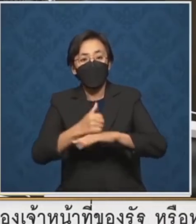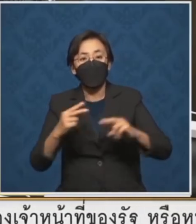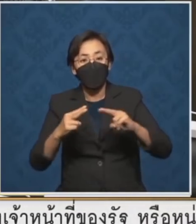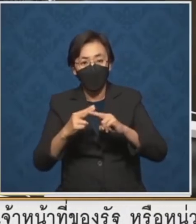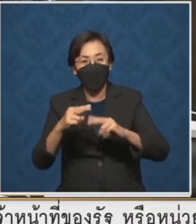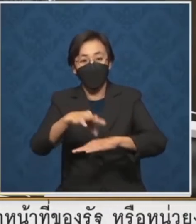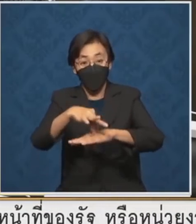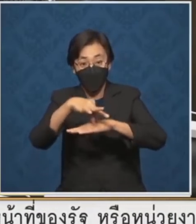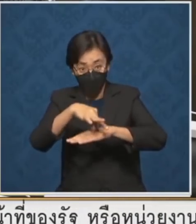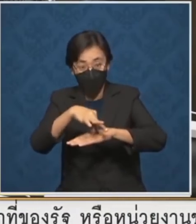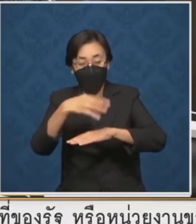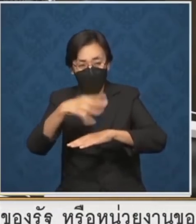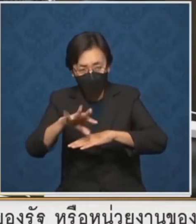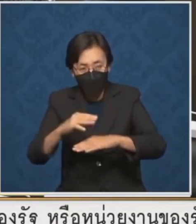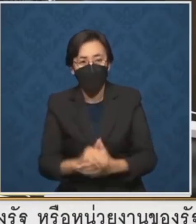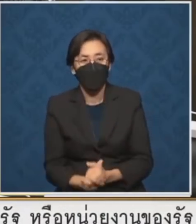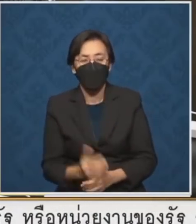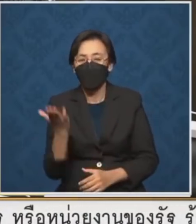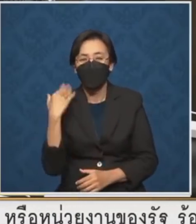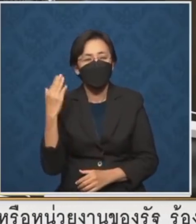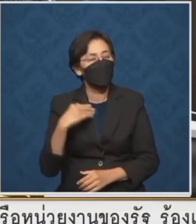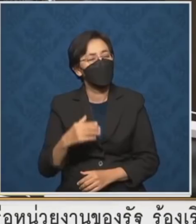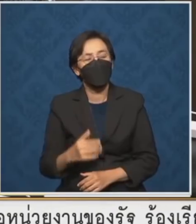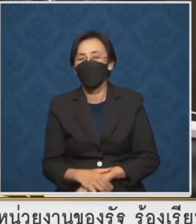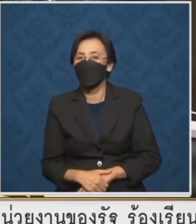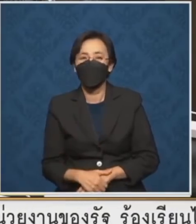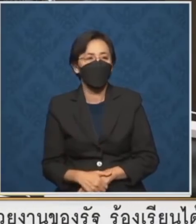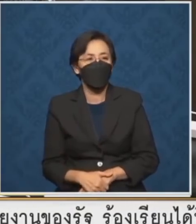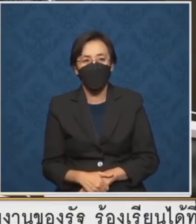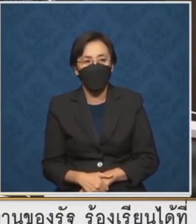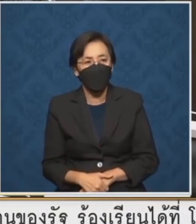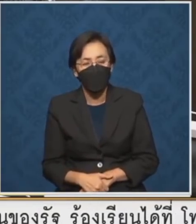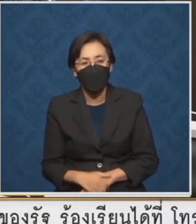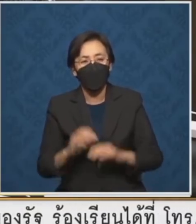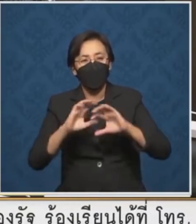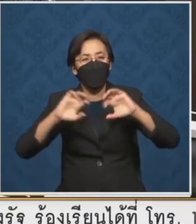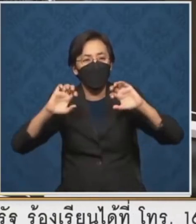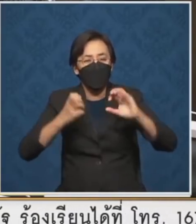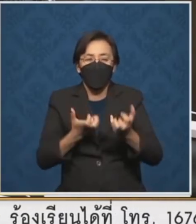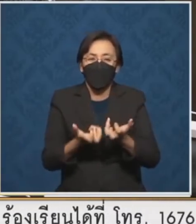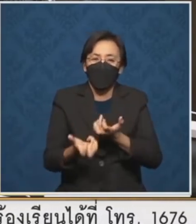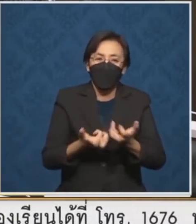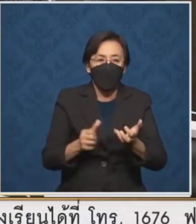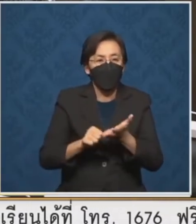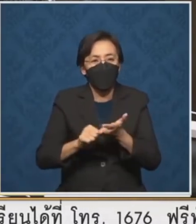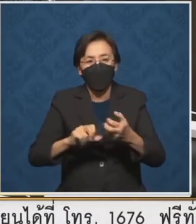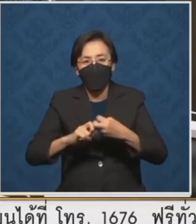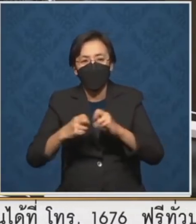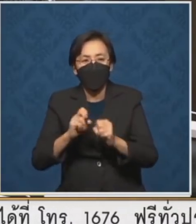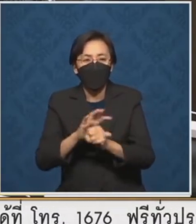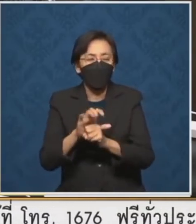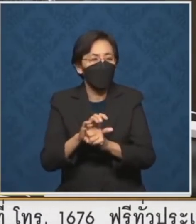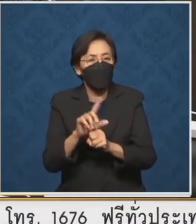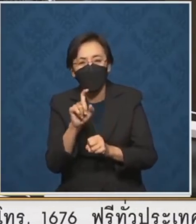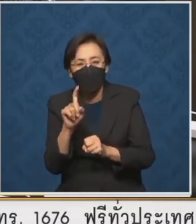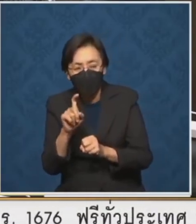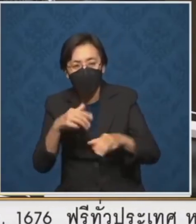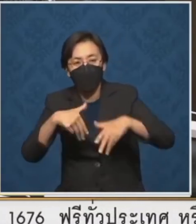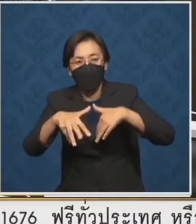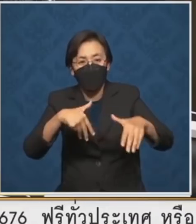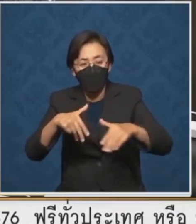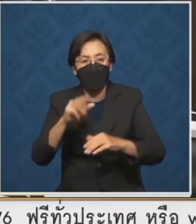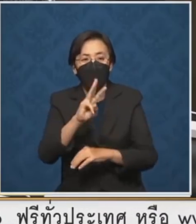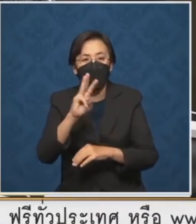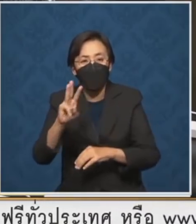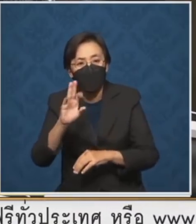งครับช่วงนั้นต้องเรียกว่าพีคที่สุดครับความล้มเหลวของรัฐบาลในการแก้ไขปัญหาโควิดนี่ทำให้โลกโซเชียลผมต้อง